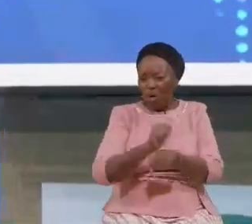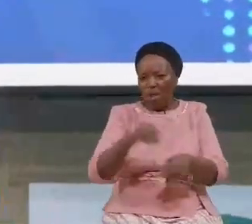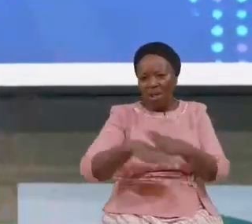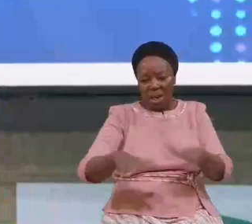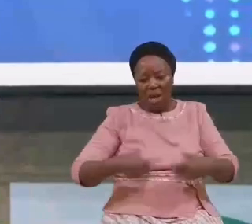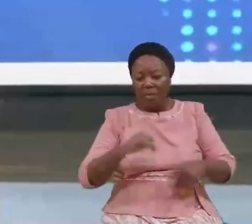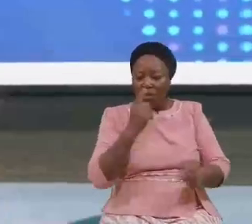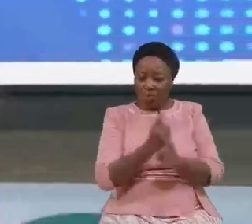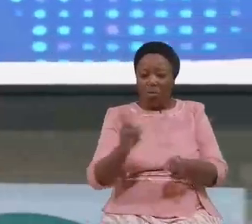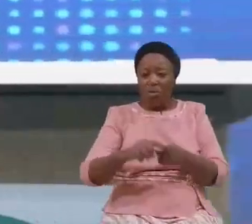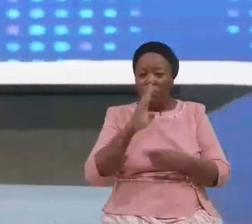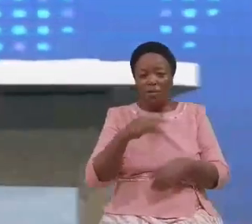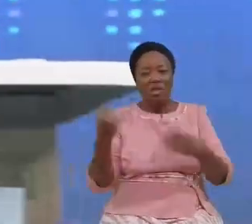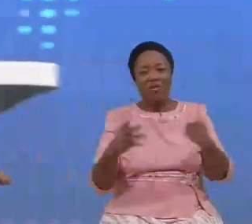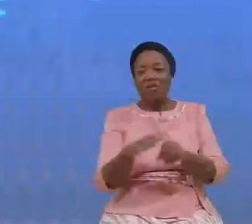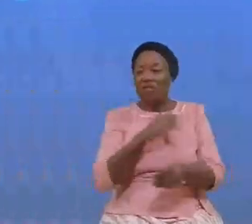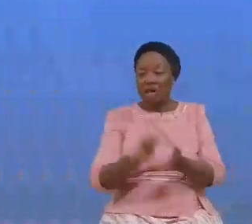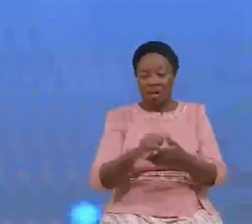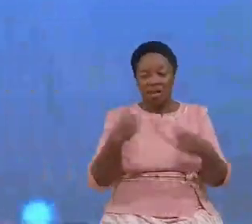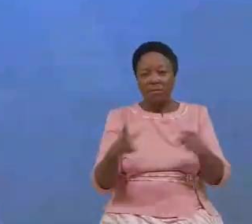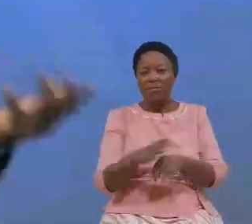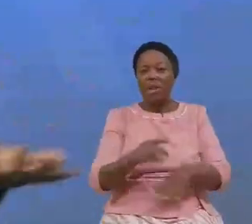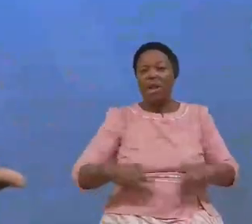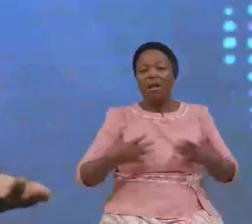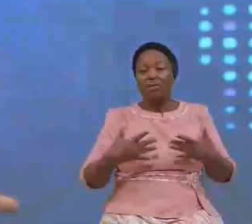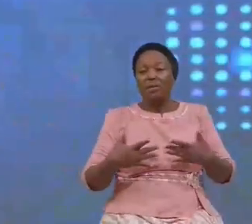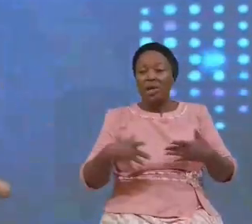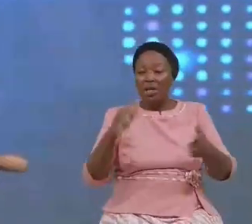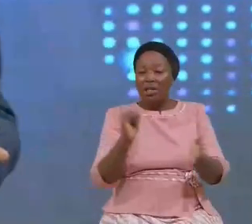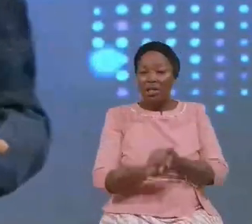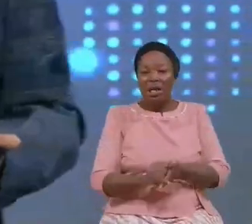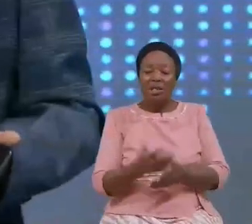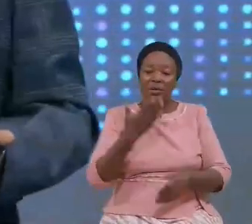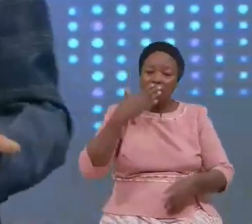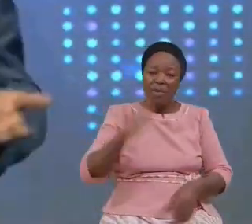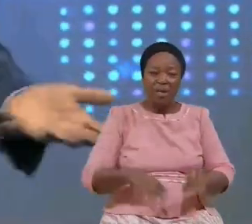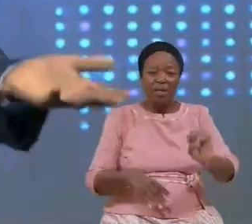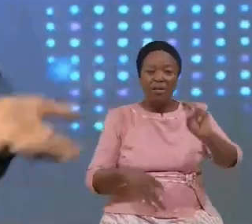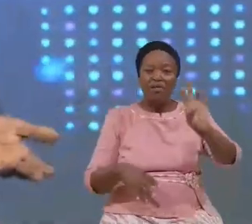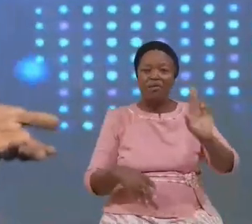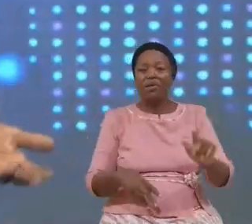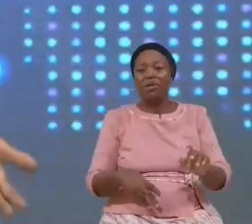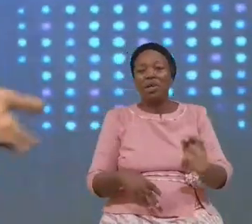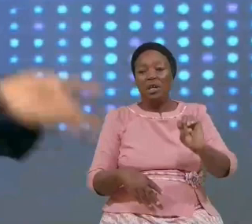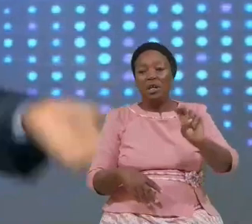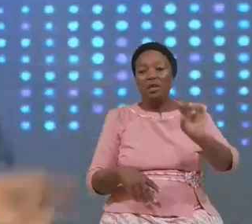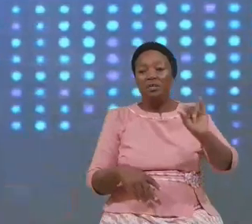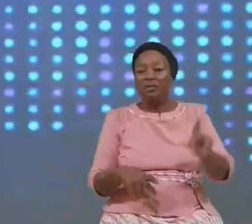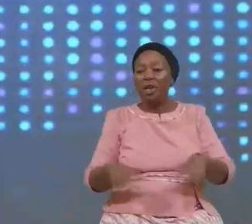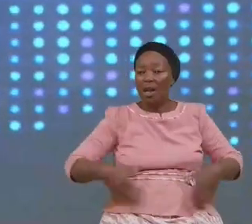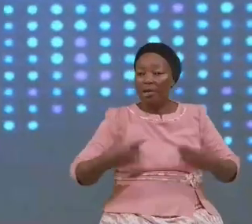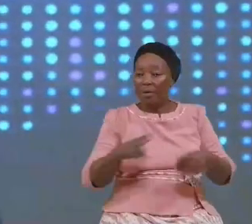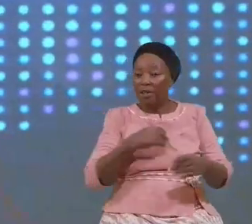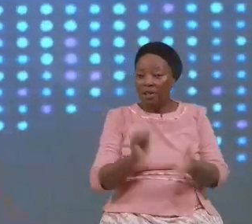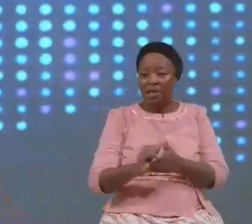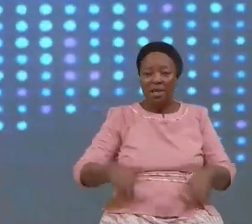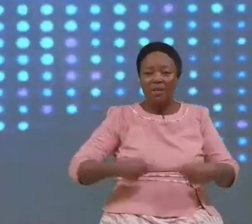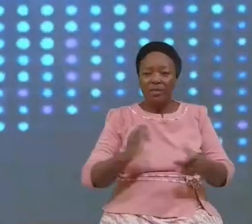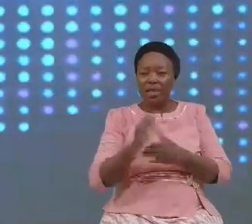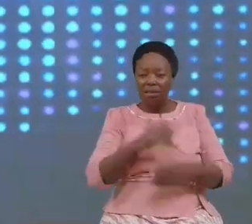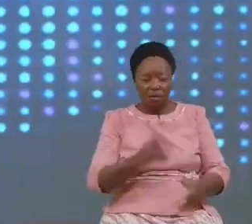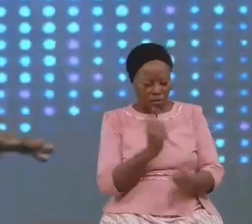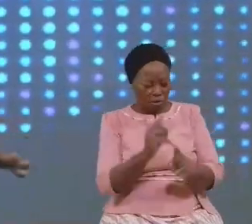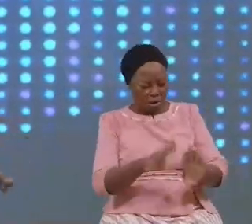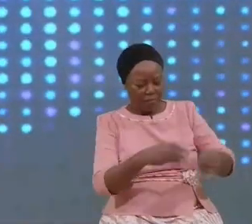devise dans la vie c'est le péché sa vie pécherait sa vie méchante cette vie qui est